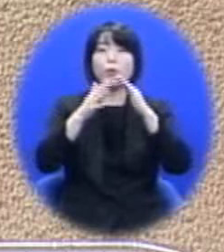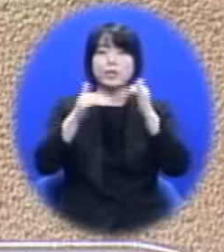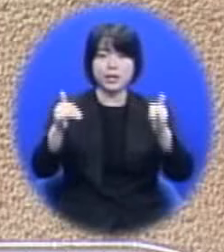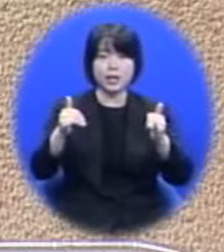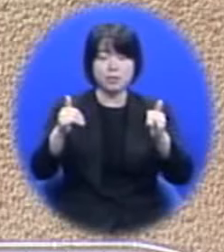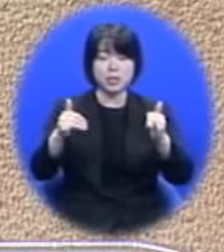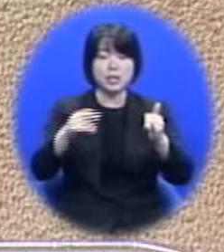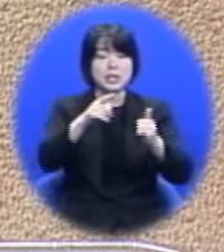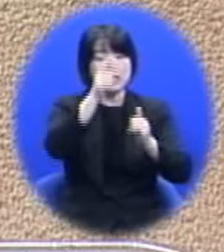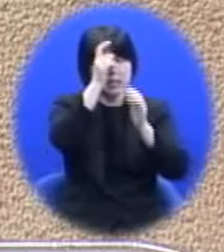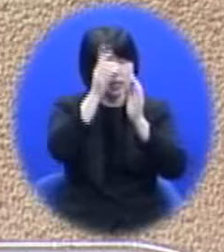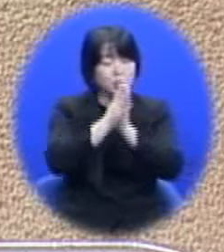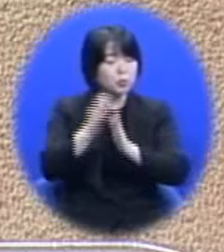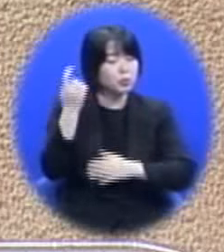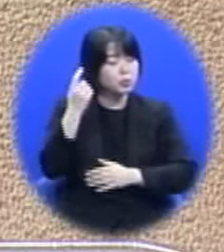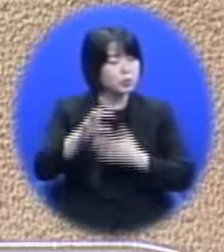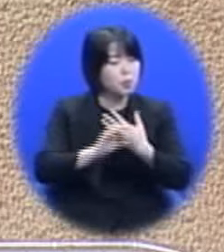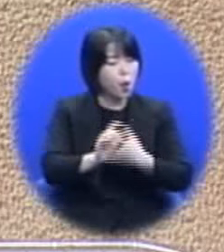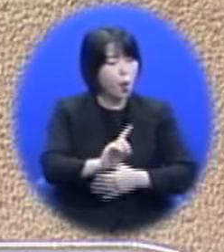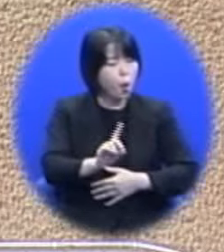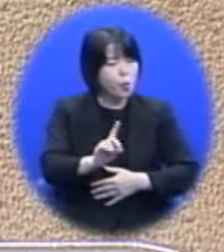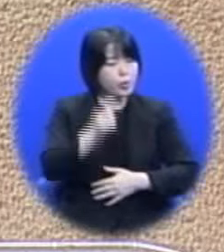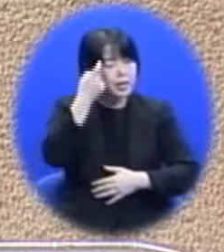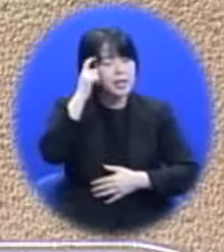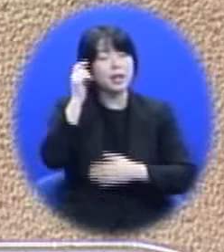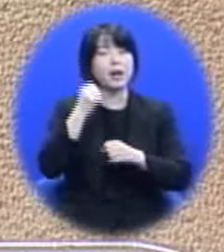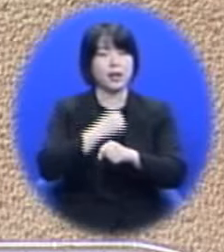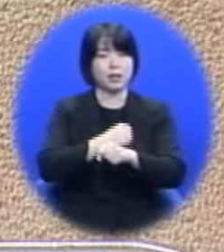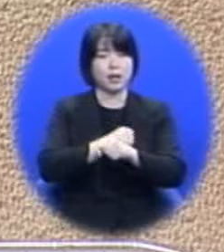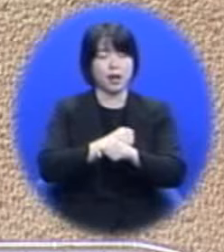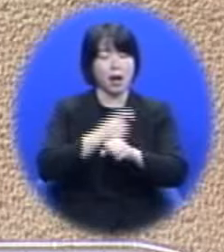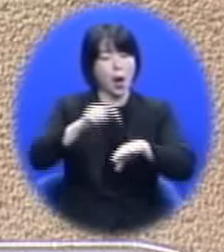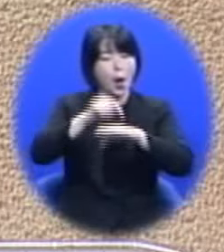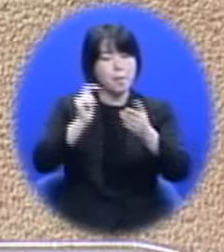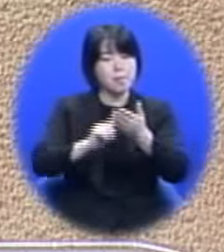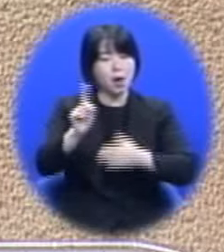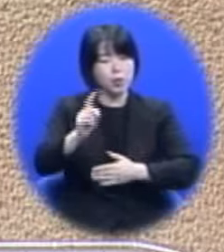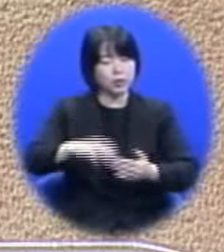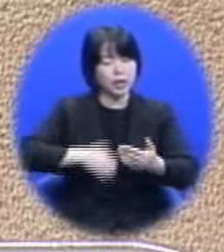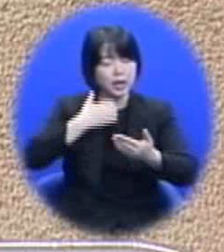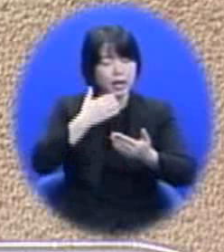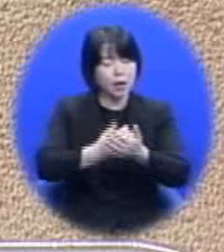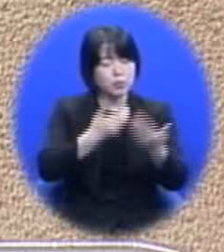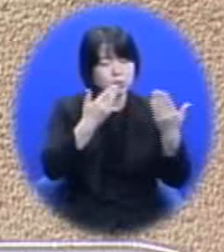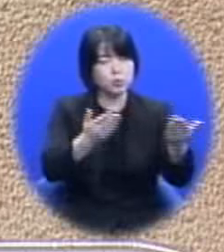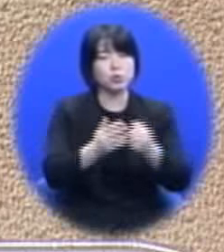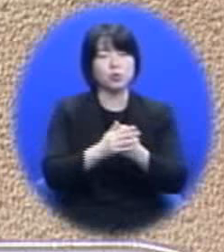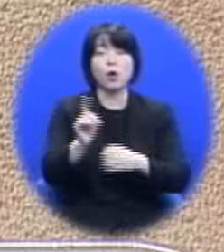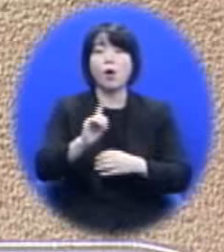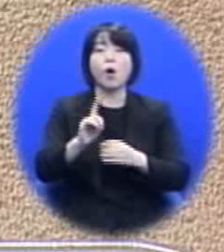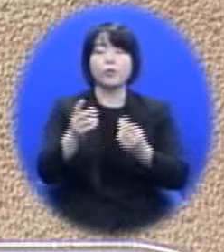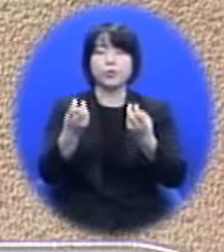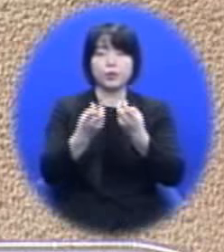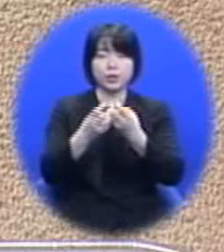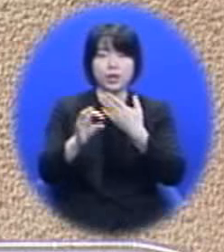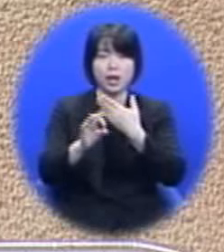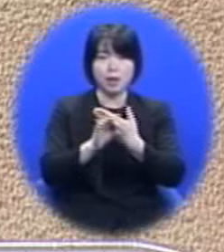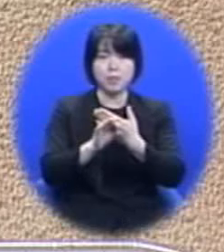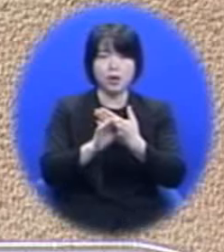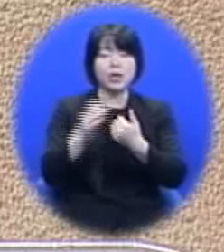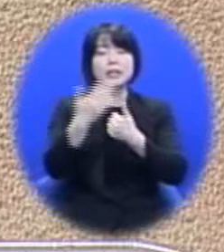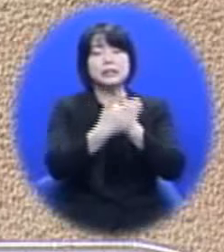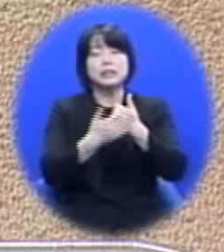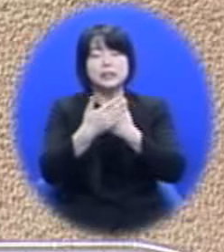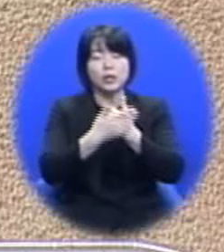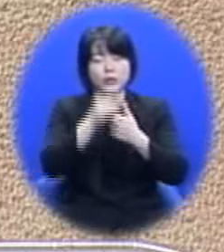들으면 어떻게 생각할까? 어떻게 하면 교인들의 마음을 감동시키고 어떻게 하면 교인들에게 은혜로 왔다고 하는 말을 들을 수